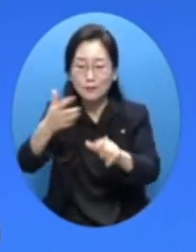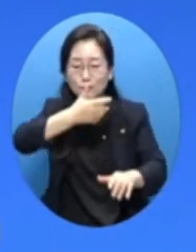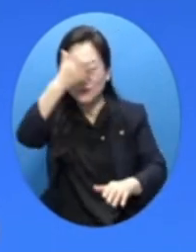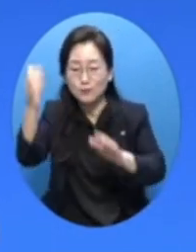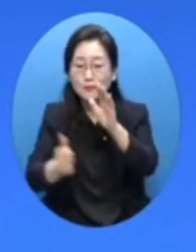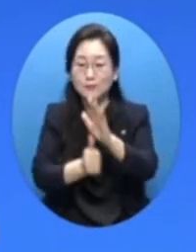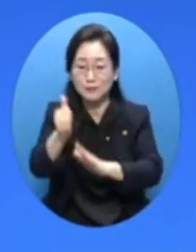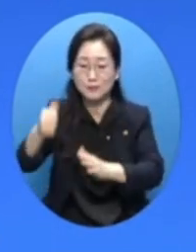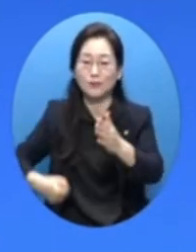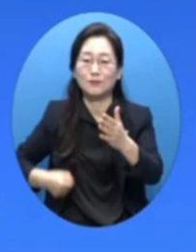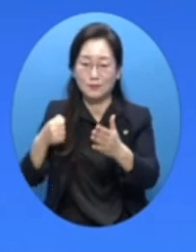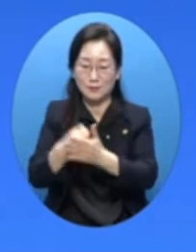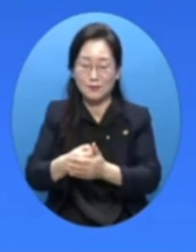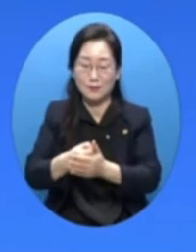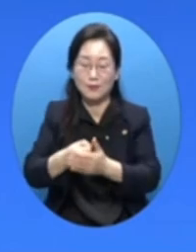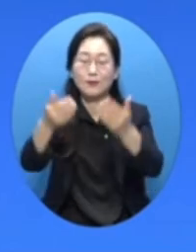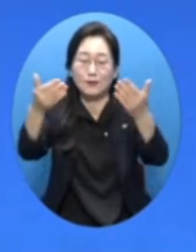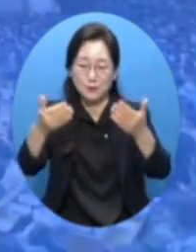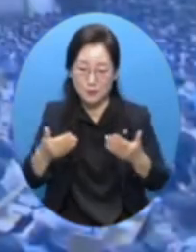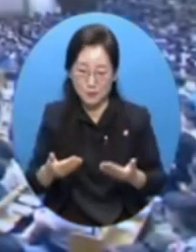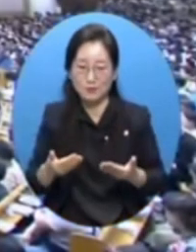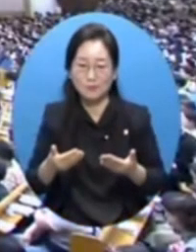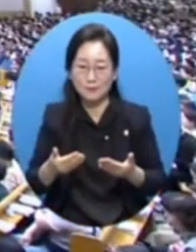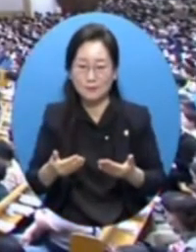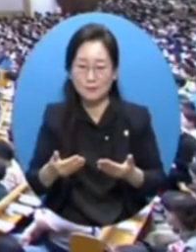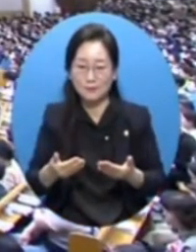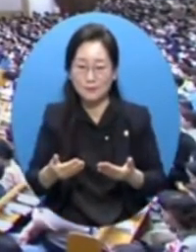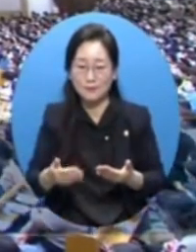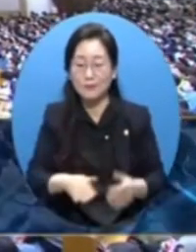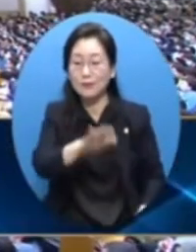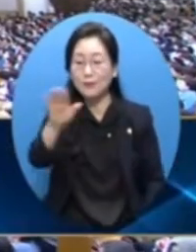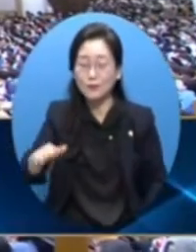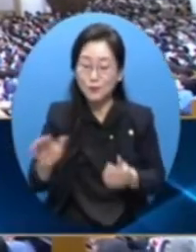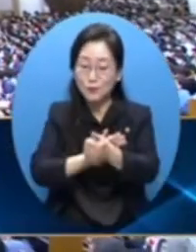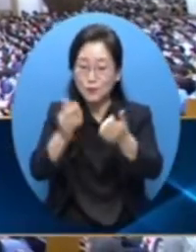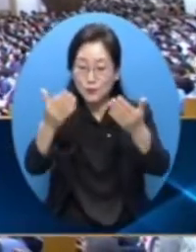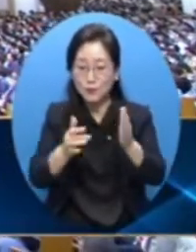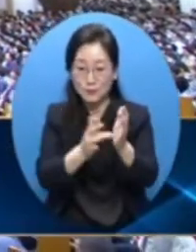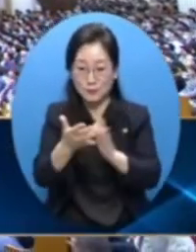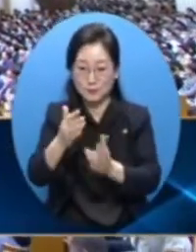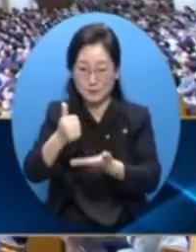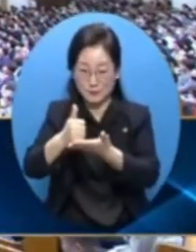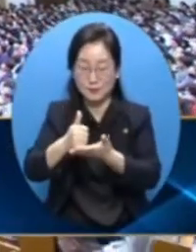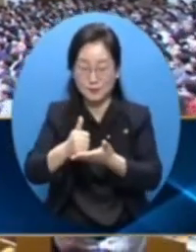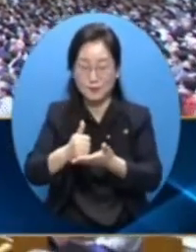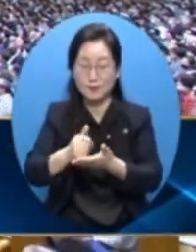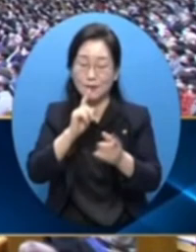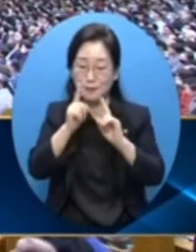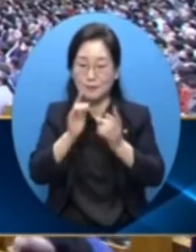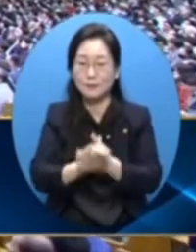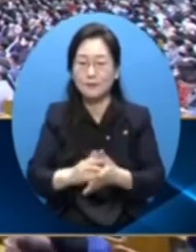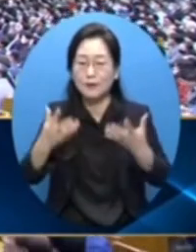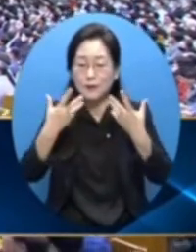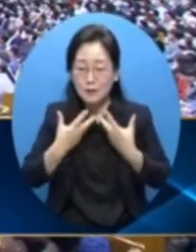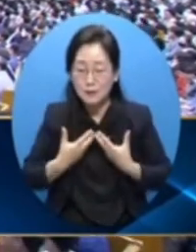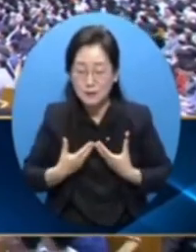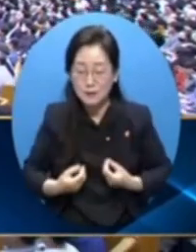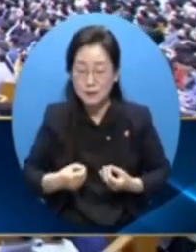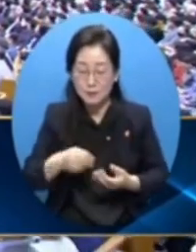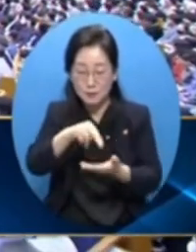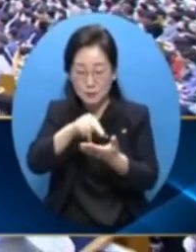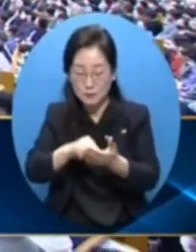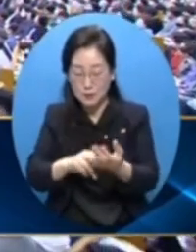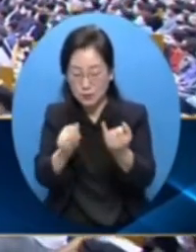희망과 용기를 불러넣어 주시는 것입니다. 우리를 위로하시는 예수님에 대해서 성경은 말씀합니다. 절망에 처해 있는 과부를